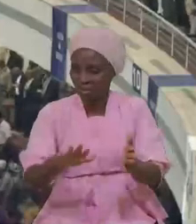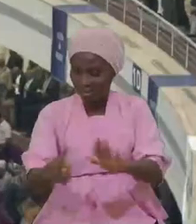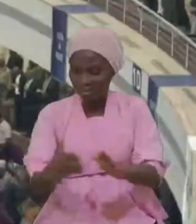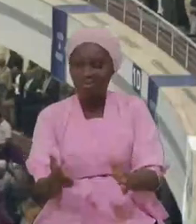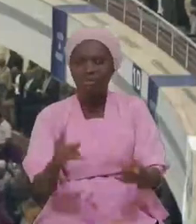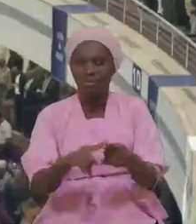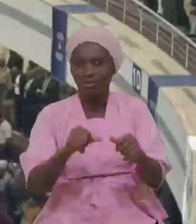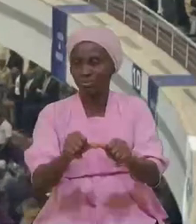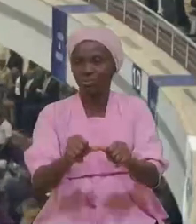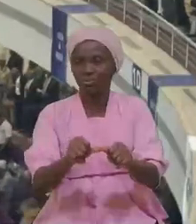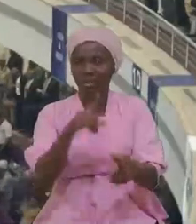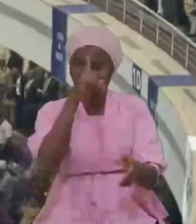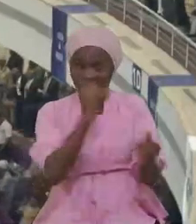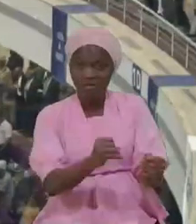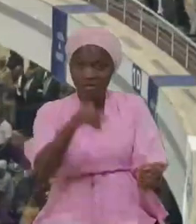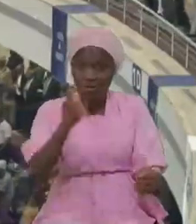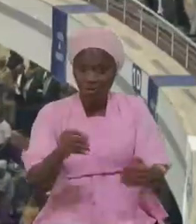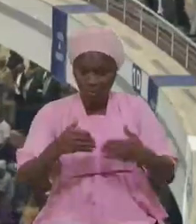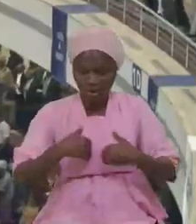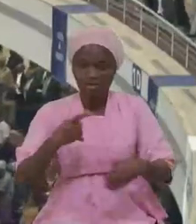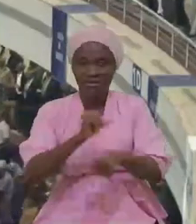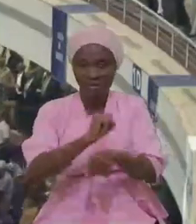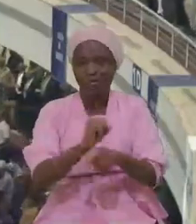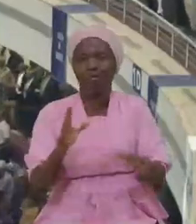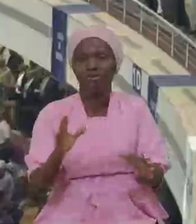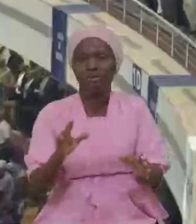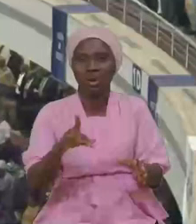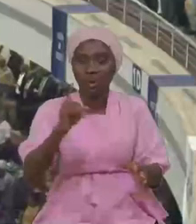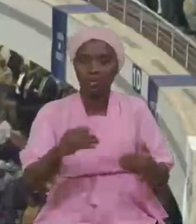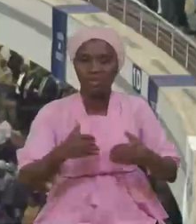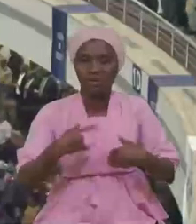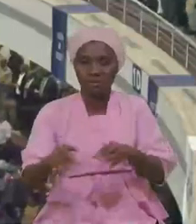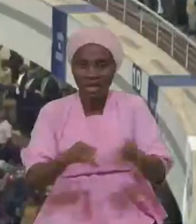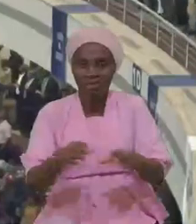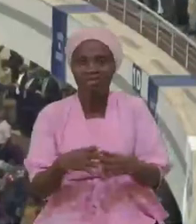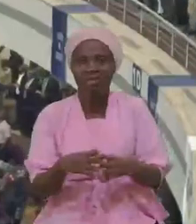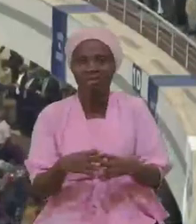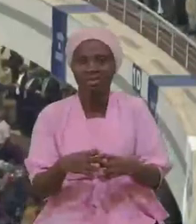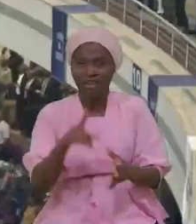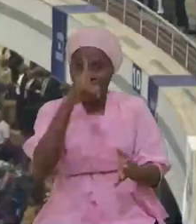les œuvres. La foi doit avoir les actes. La foi